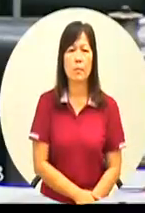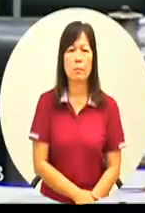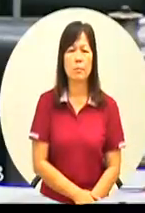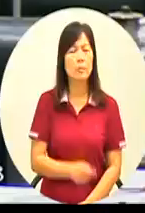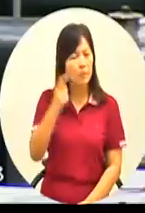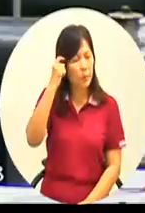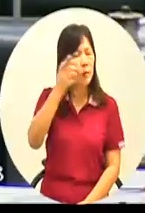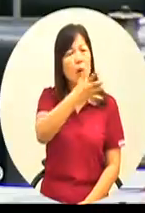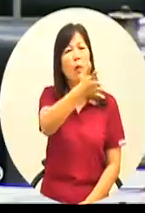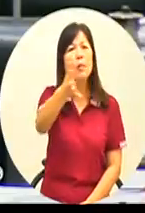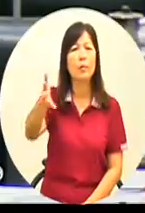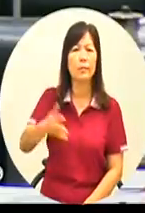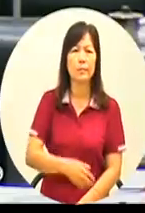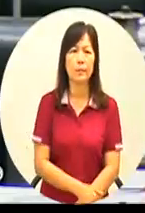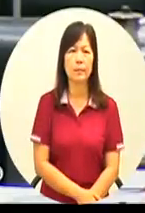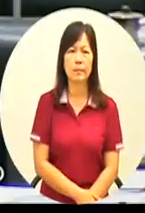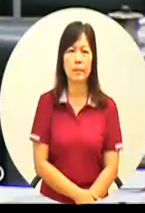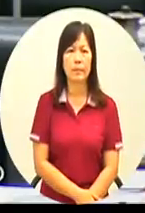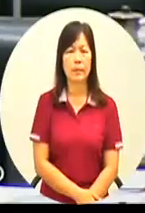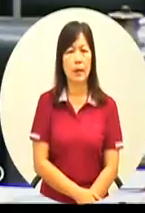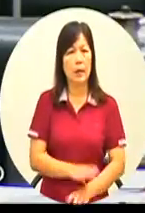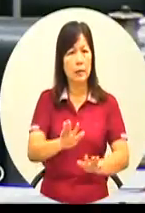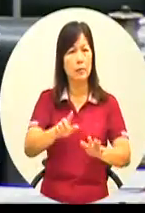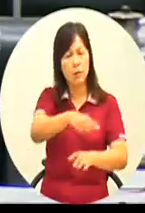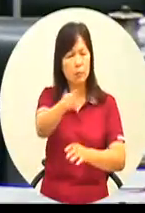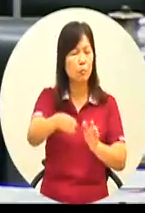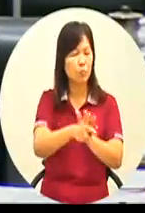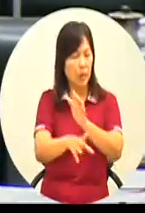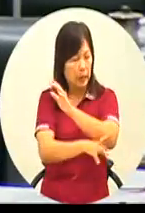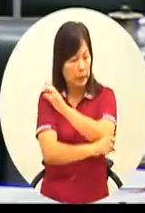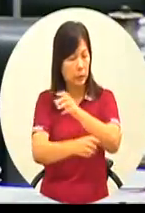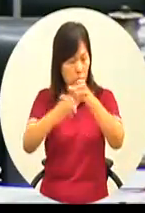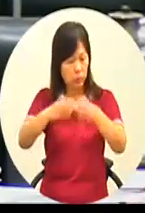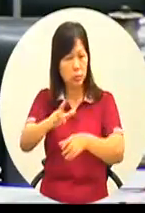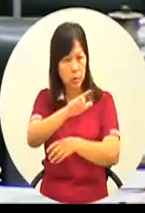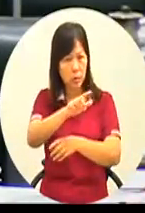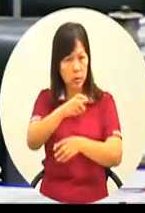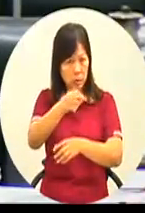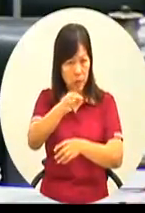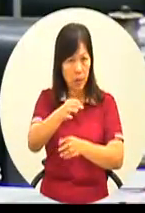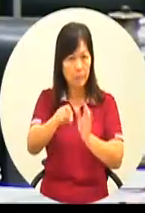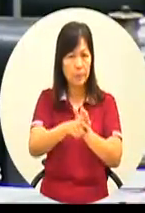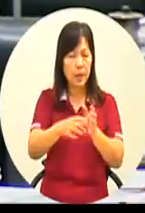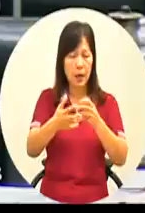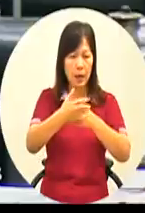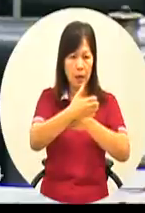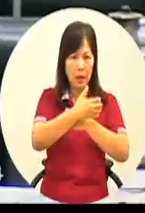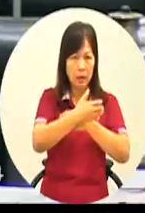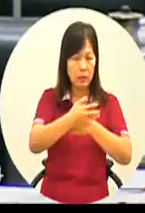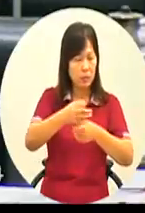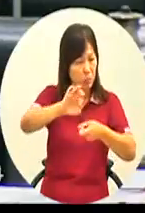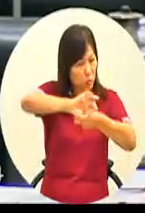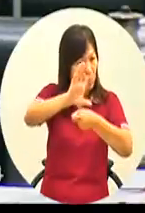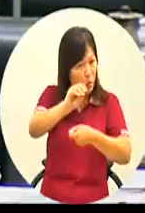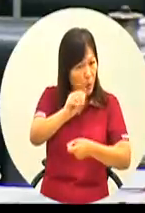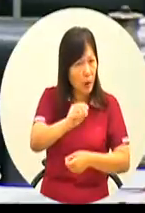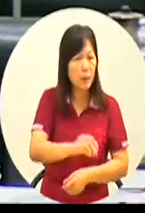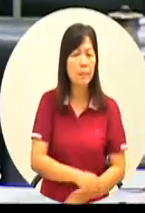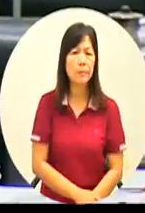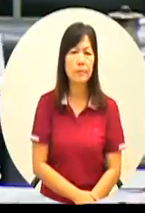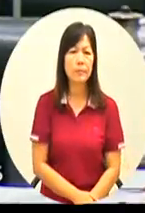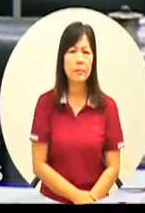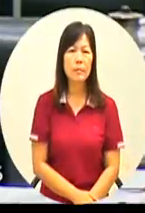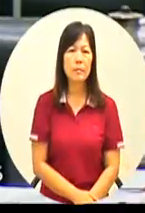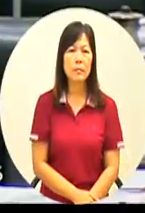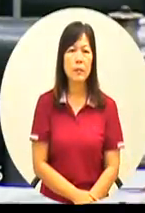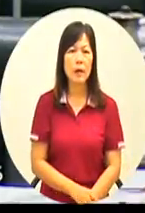位，现在的你们基础建设经费跟县市合并前是增加的吗？